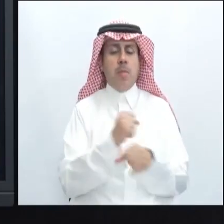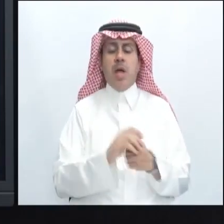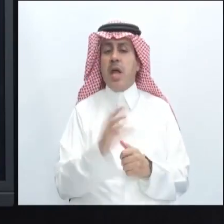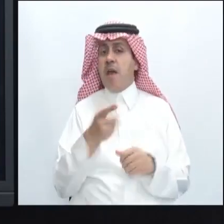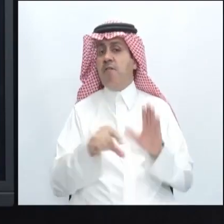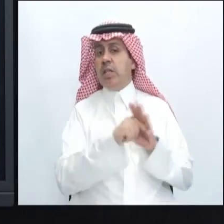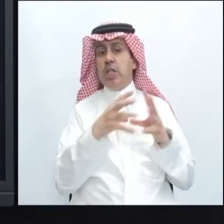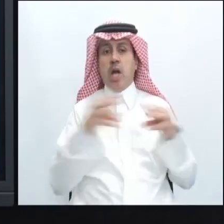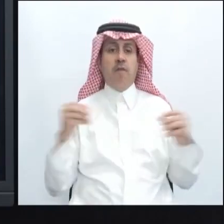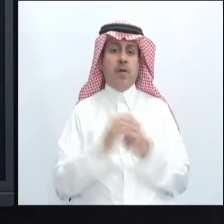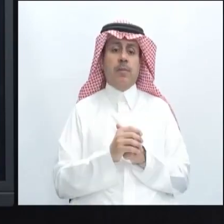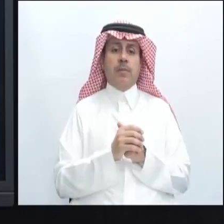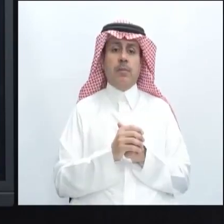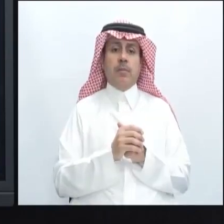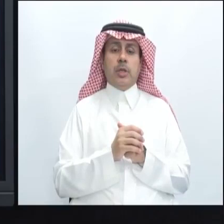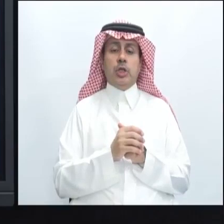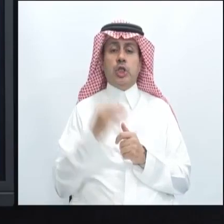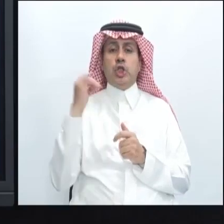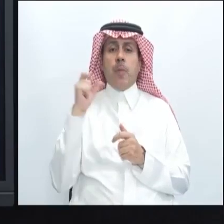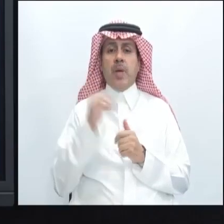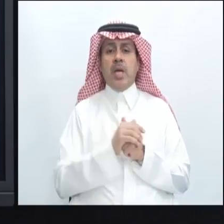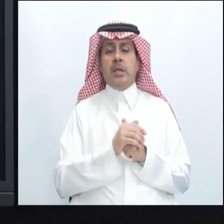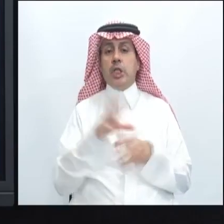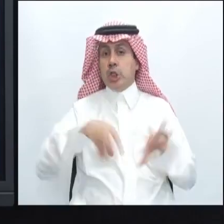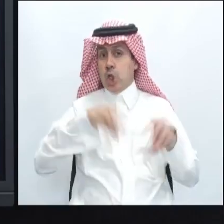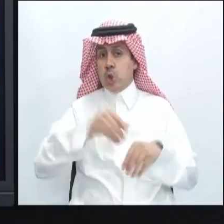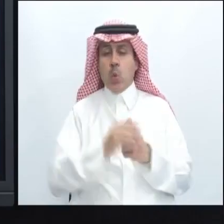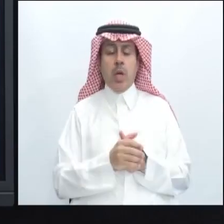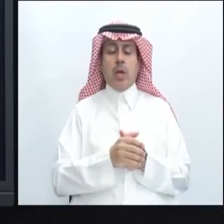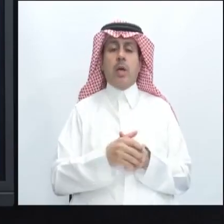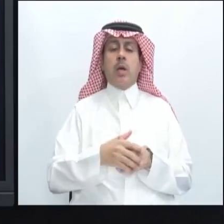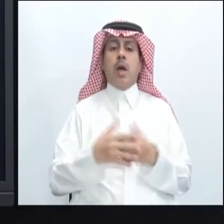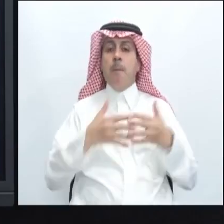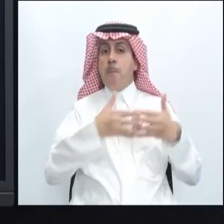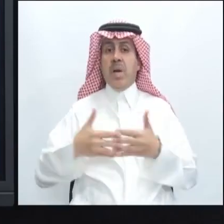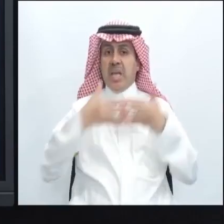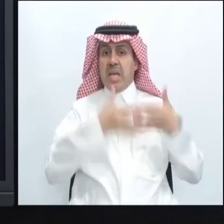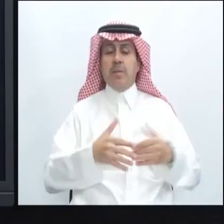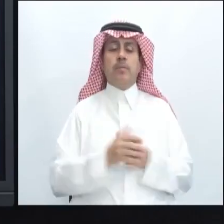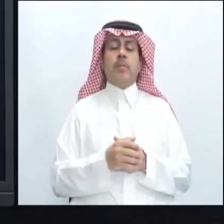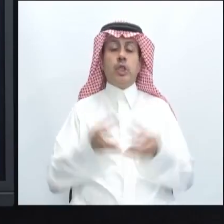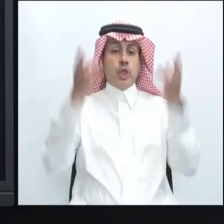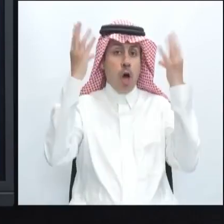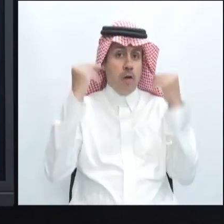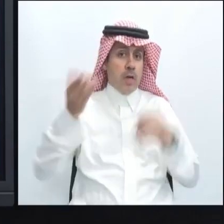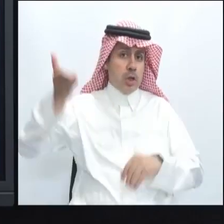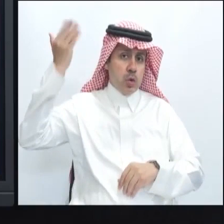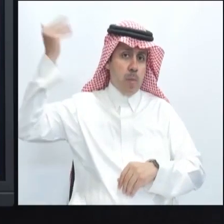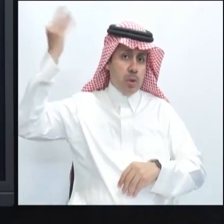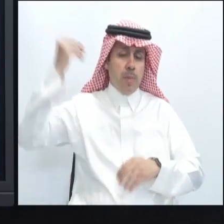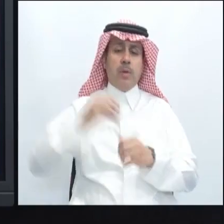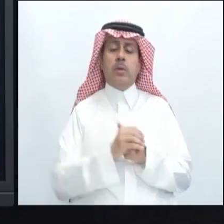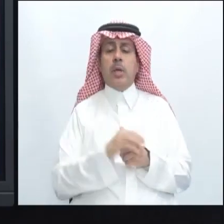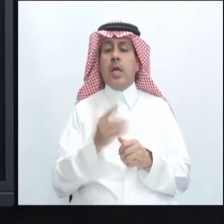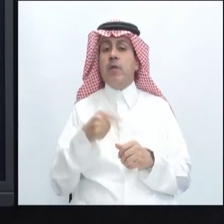تعريفه من قبل الجمعيه التسويق الامريكيه وكذلك تعرفنا عليه كيف كان في السابق وكيف اصبح اليوم